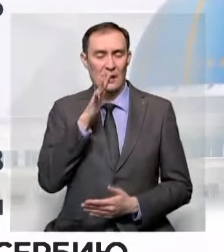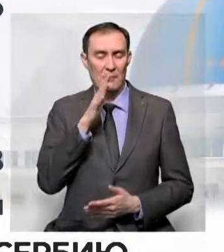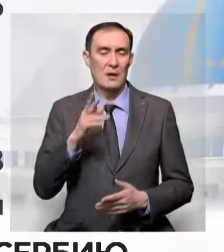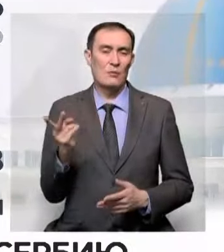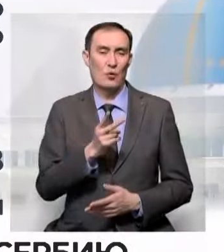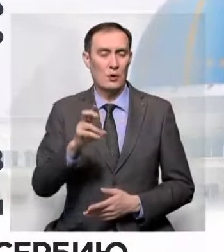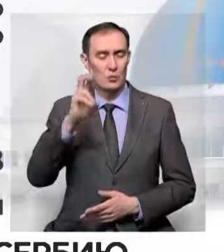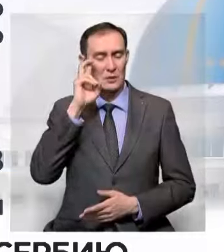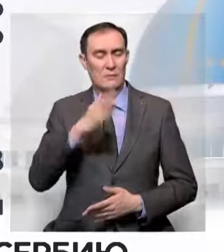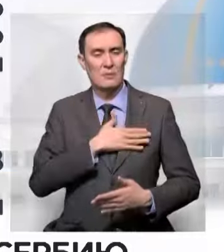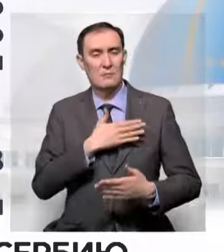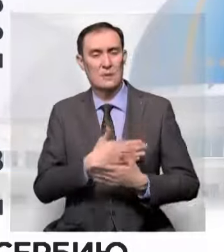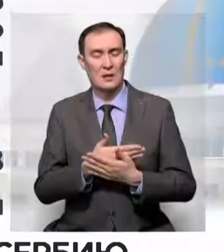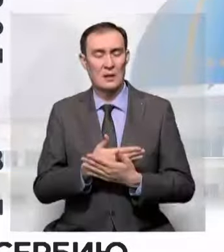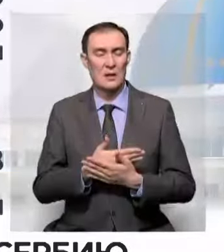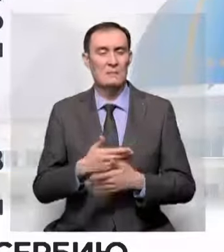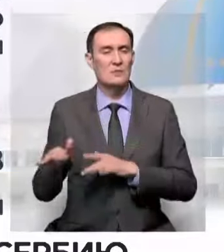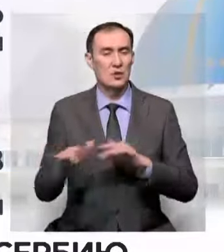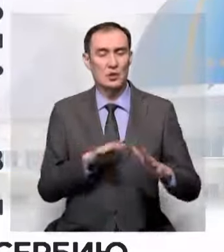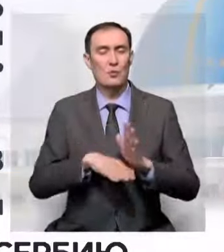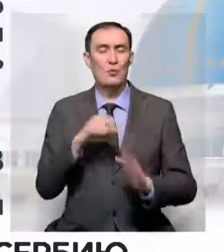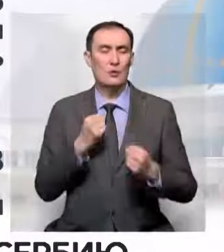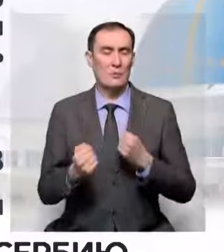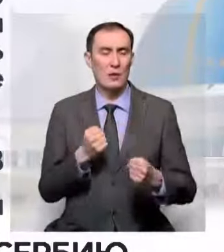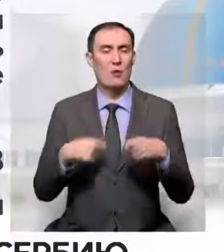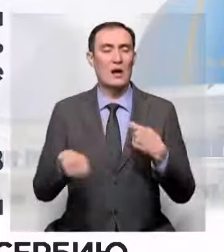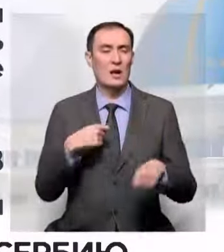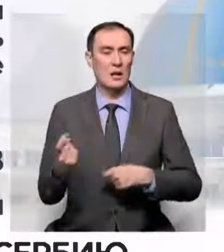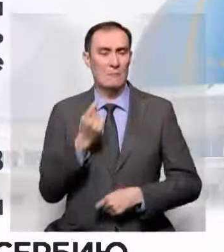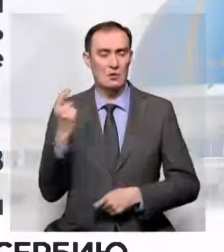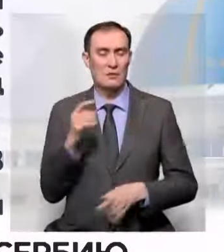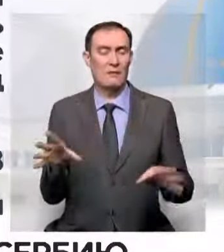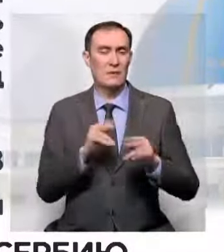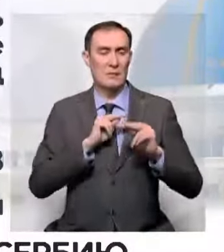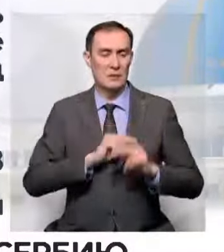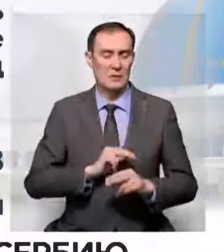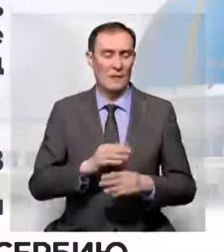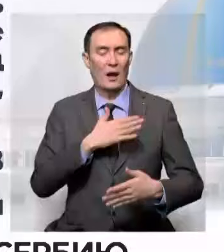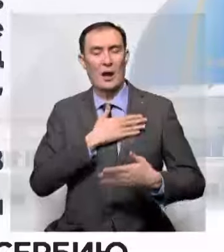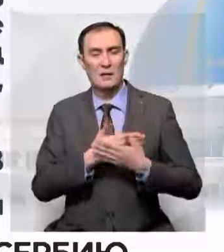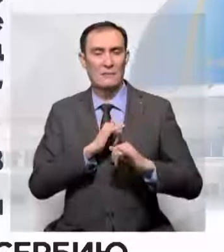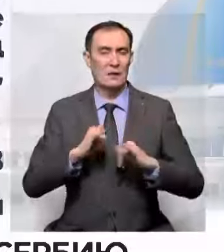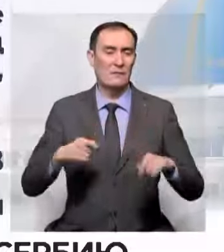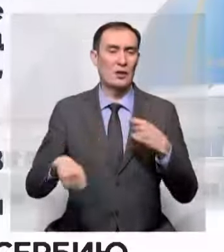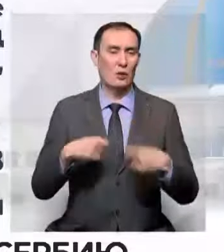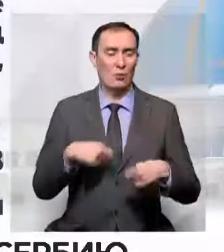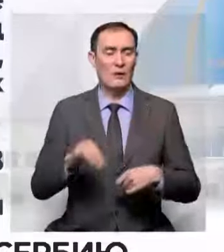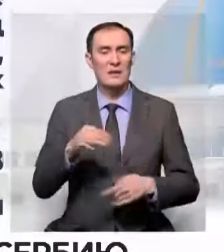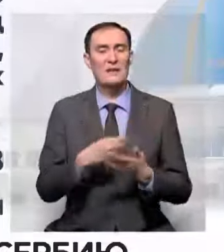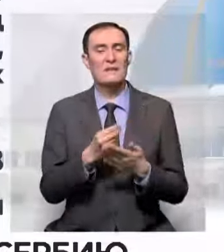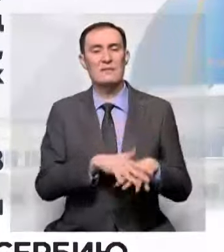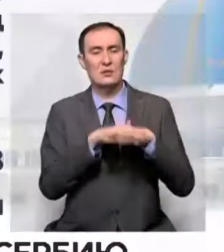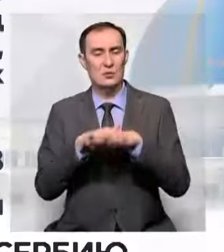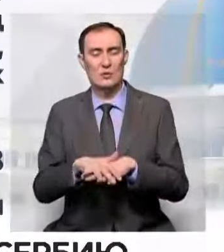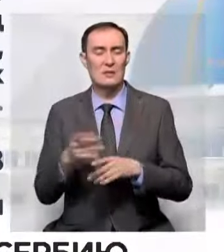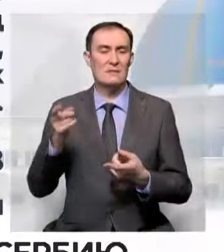и Белград предприняли значительные шаги по укреплению экономического взаимодействия, активно развивая торговые и